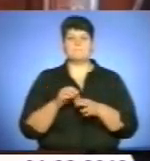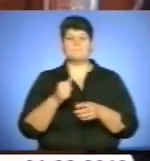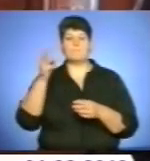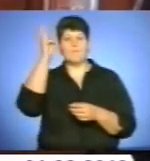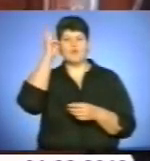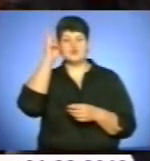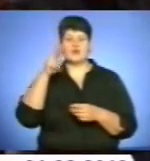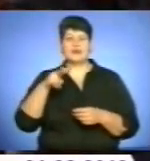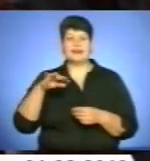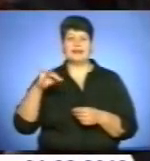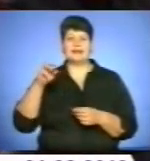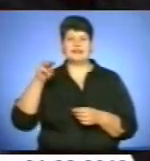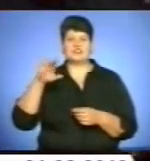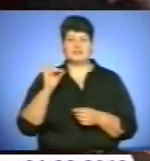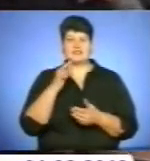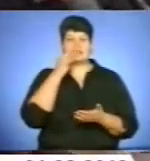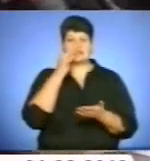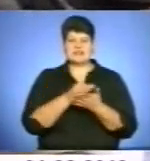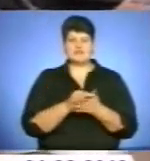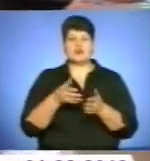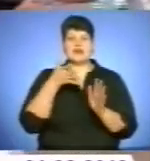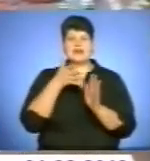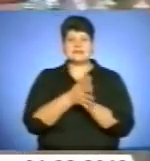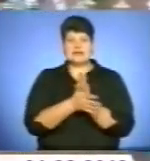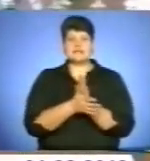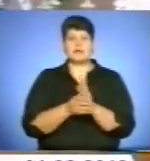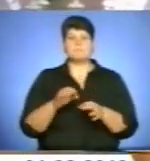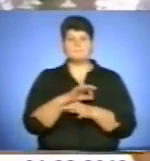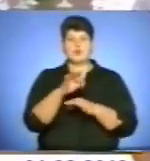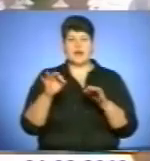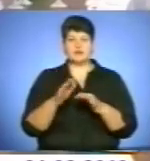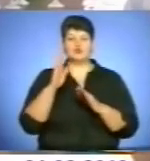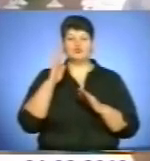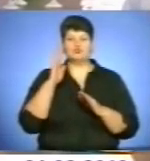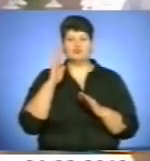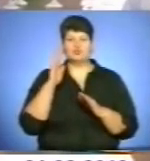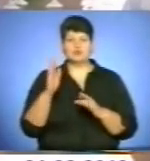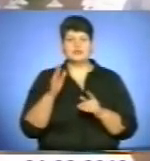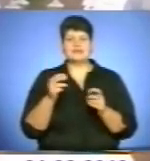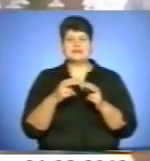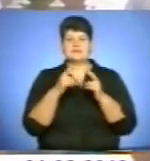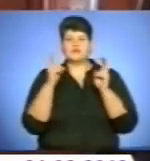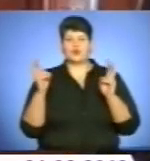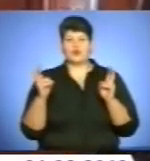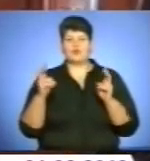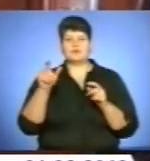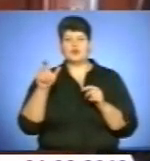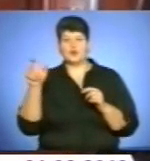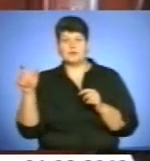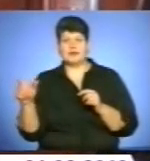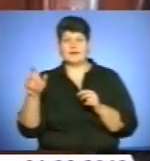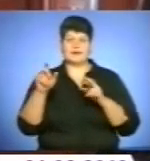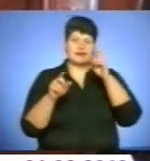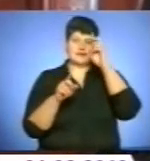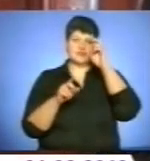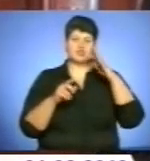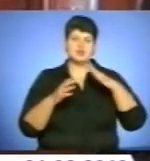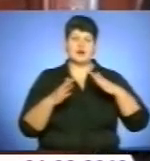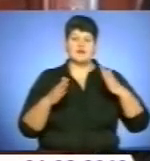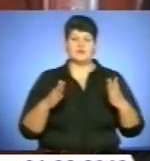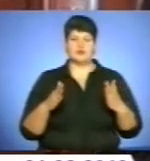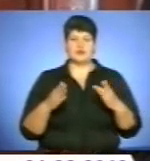Вайтєкунас наголосив, реалізація проєкту «Шлях Гедеміновичів» стане своєрідним містком між людьми та державами. Цей проєкт може мати